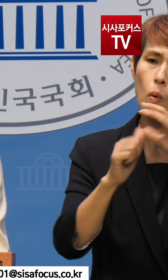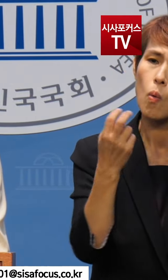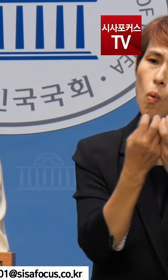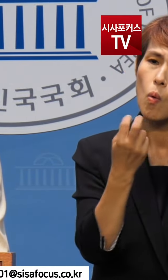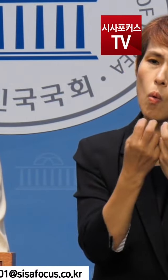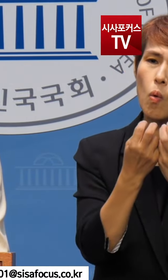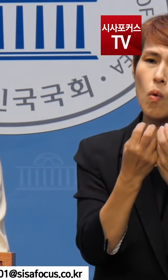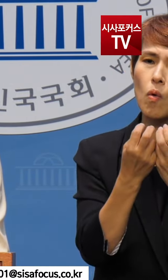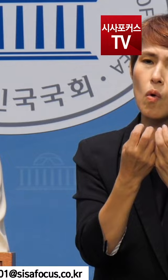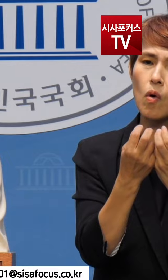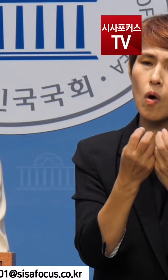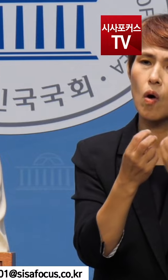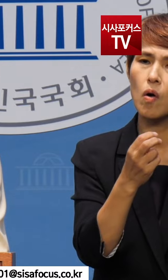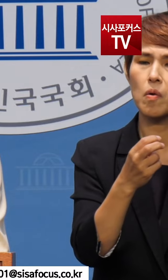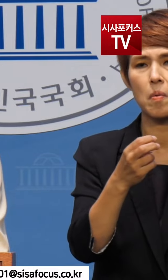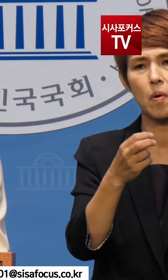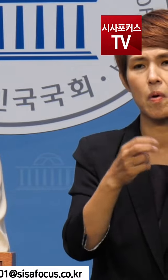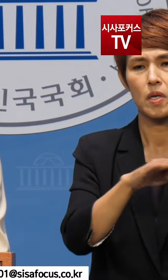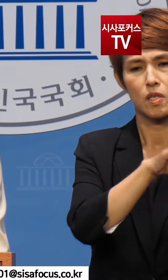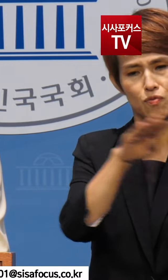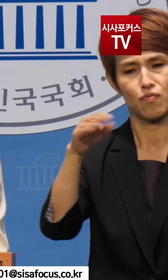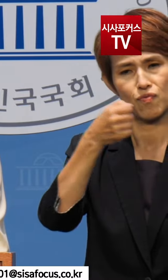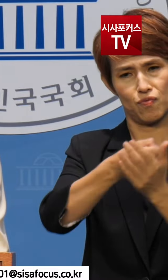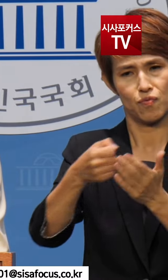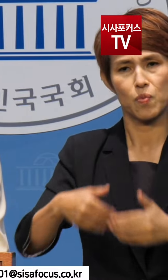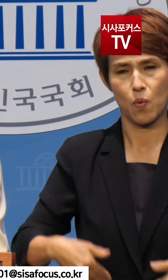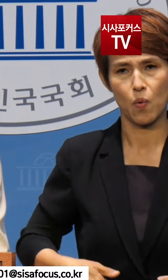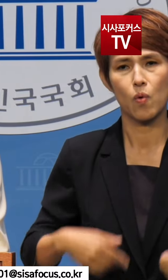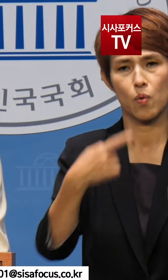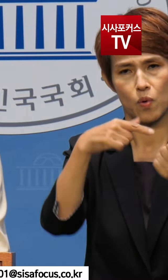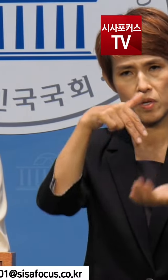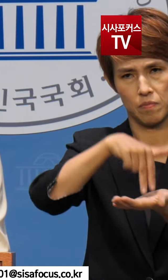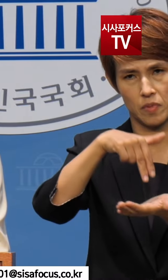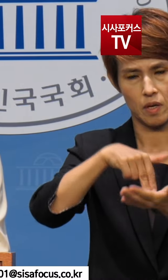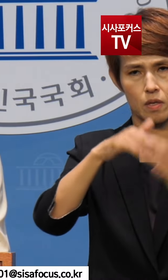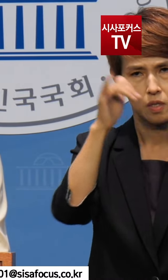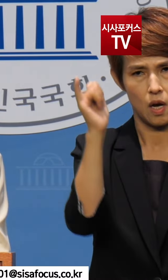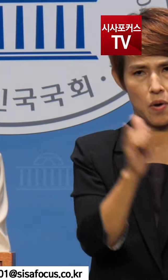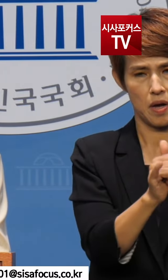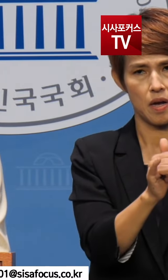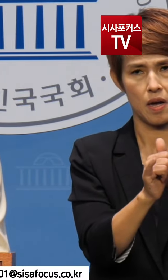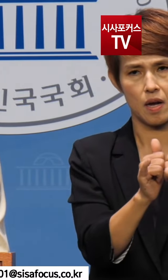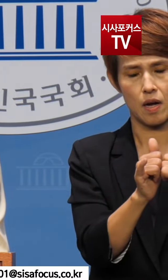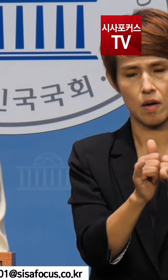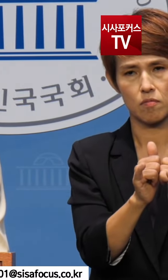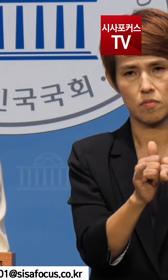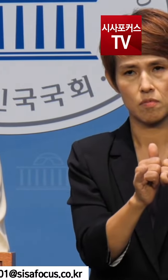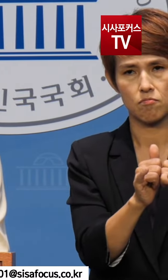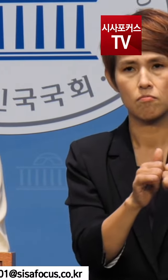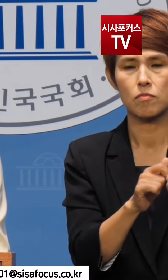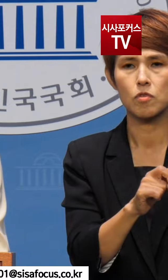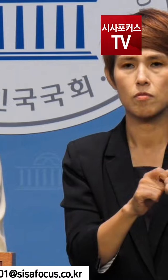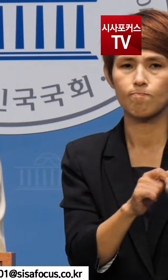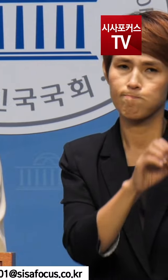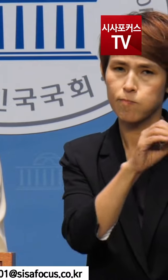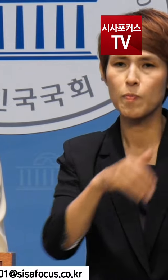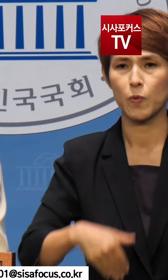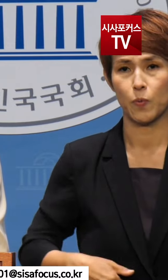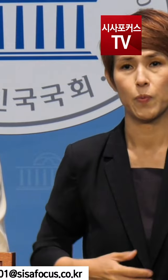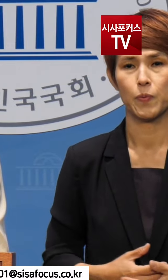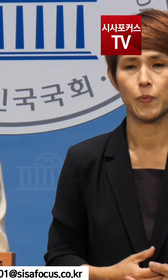활용되는지는 적정 기술을 정하는 문제로 교육적 관점에서 사회적 담론이 지속되어야 한다고